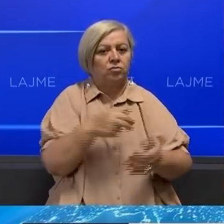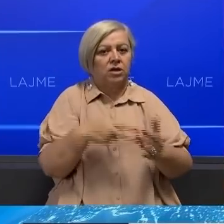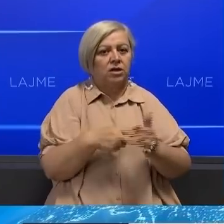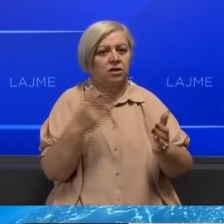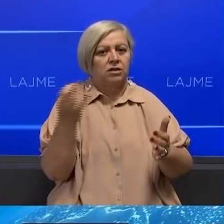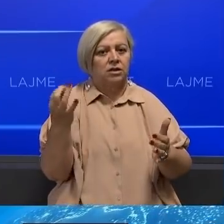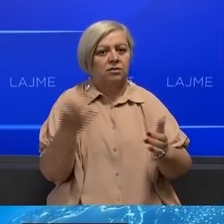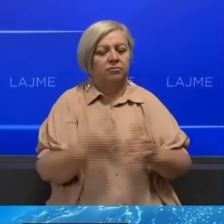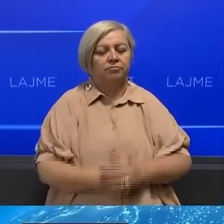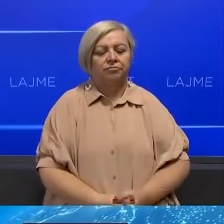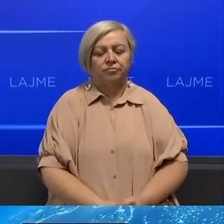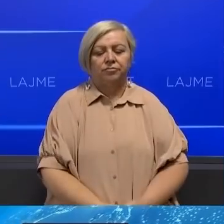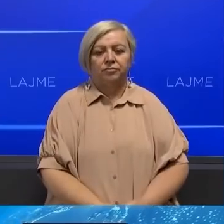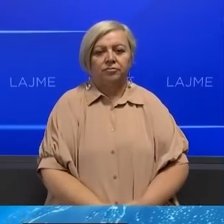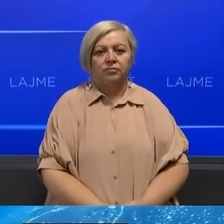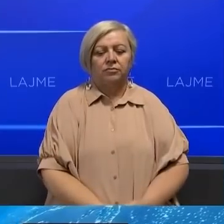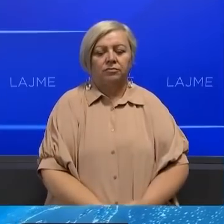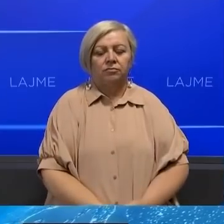2020.